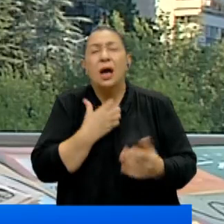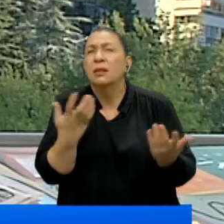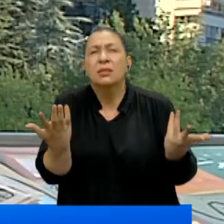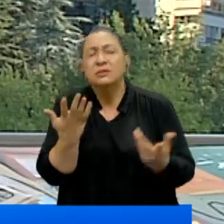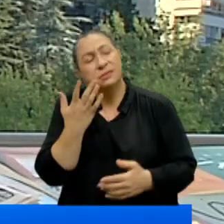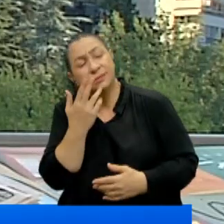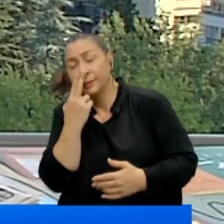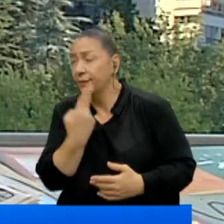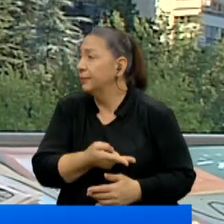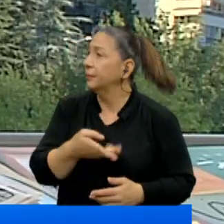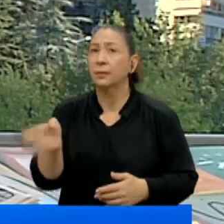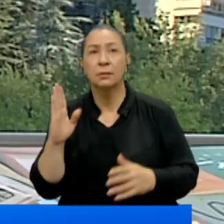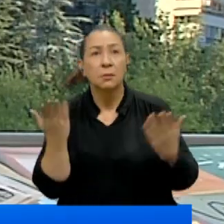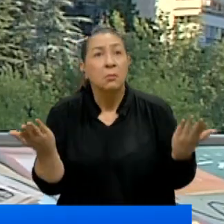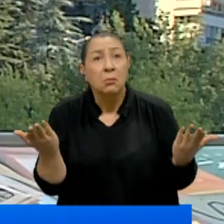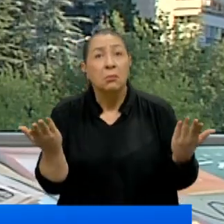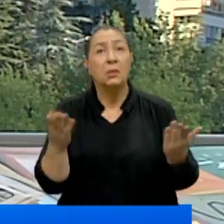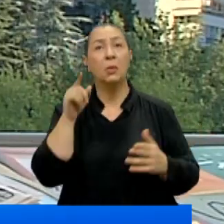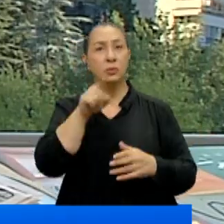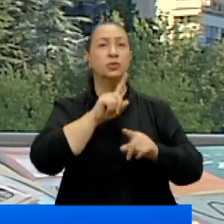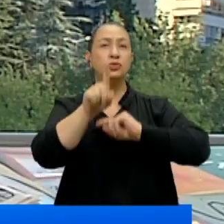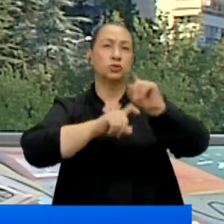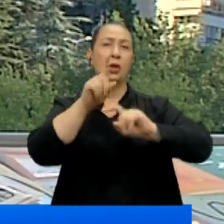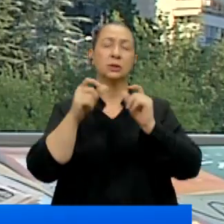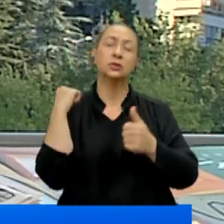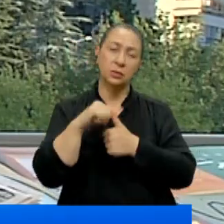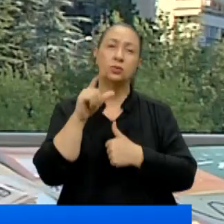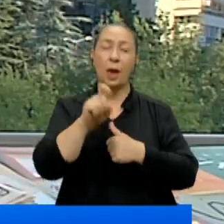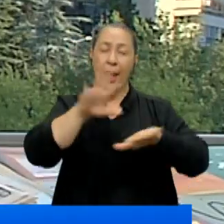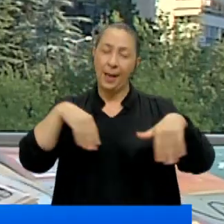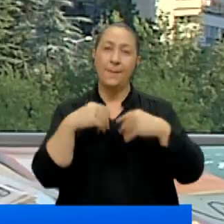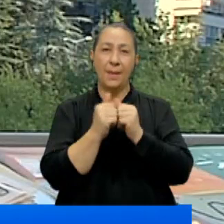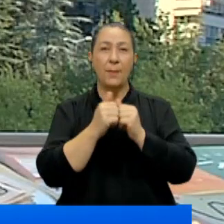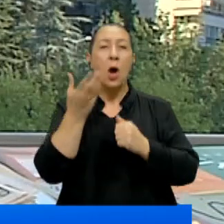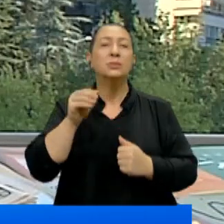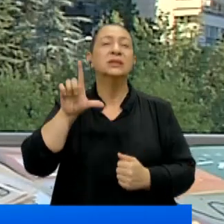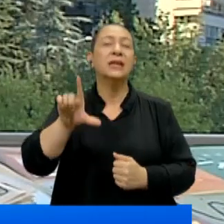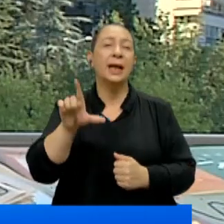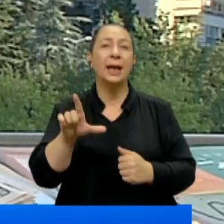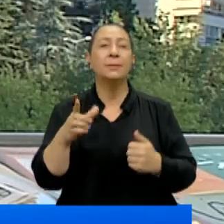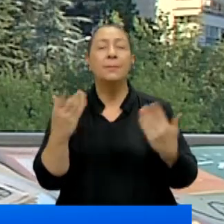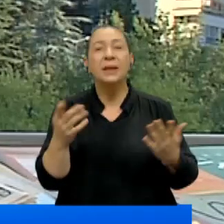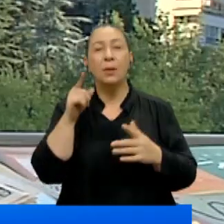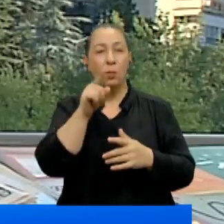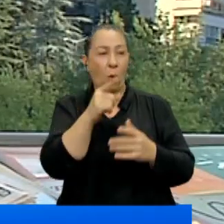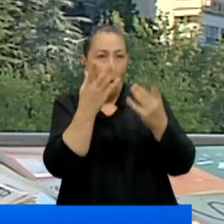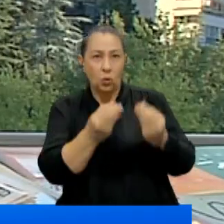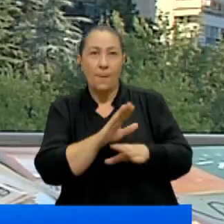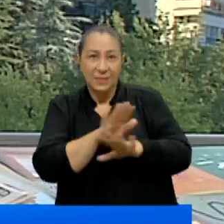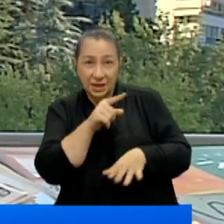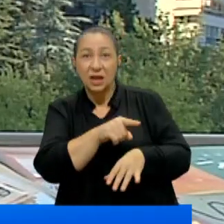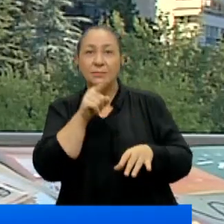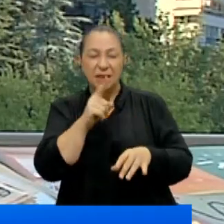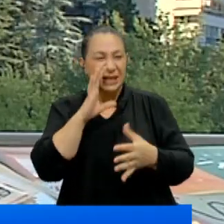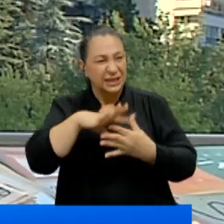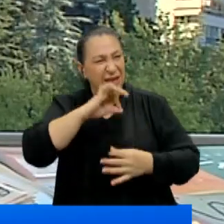nasıl sırtınızı dönüp gidebiliyorsunuz? Bu soruları da yine soralım. Hep birlikte olması gereken, madem bu olay yaşandı, bir